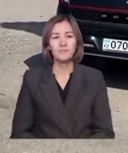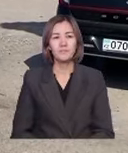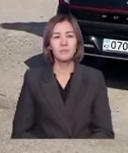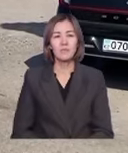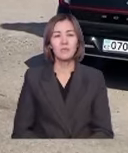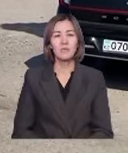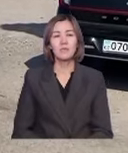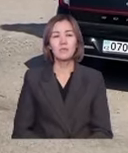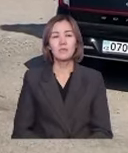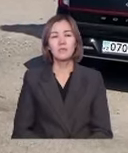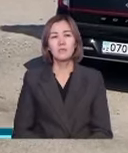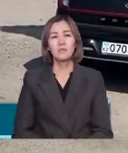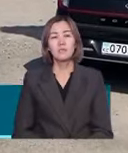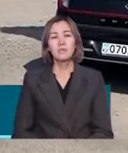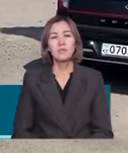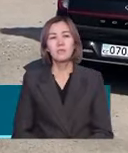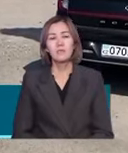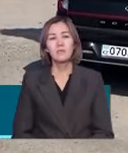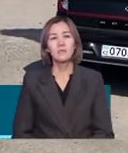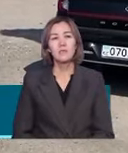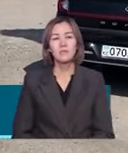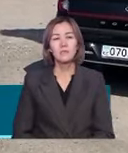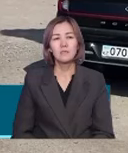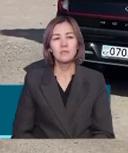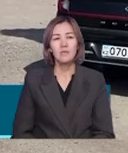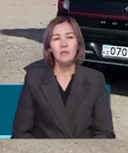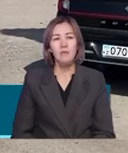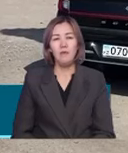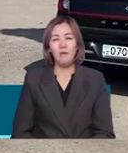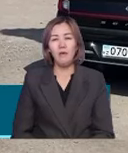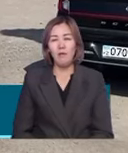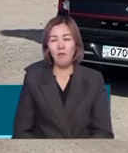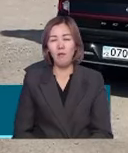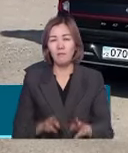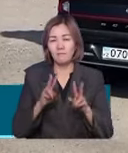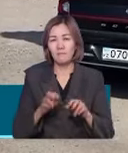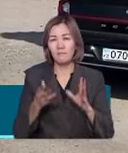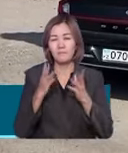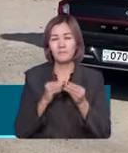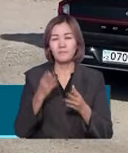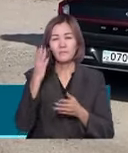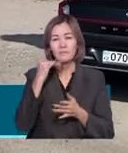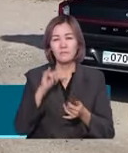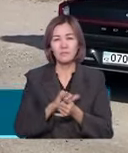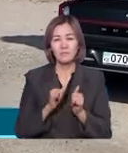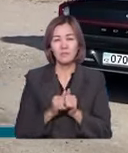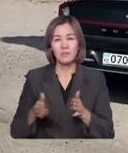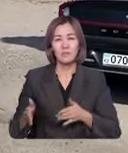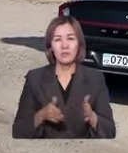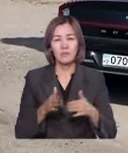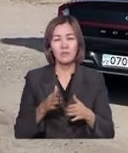Автодороги Алматы-Өскемен сотрудникам батальона патрульной полиции Алматинской области. Тексерс барысында Алматы-Өскемен таш жолы